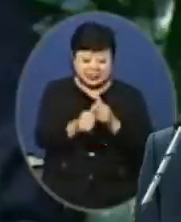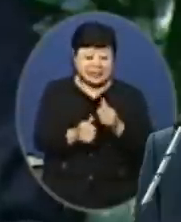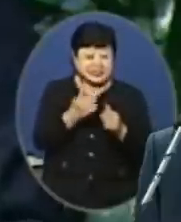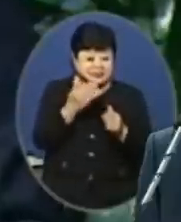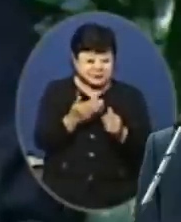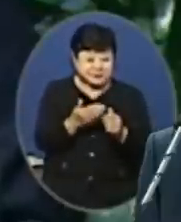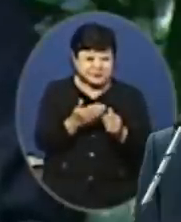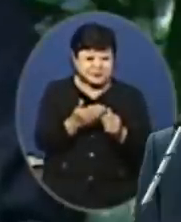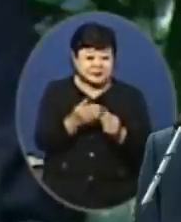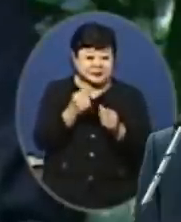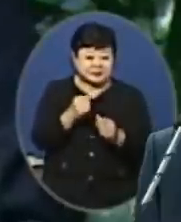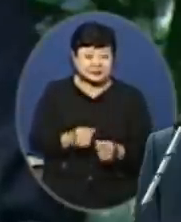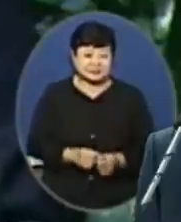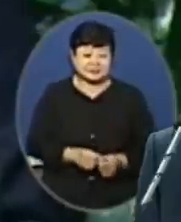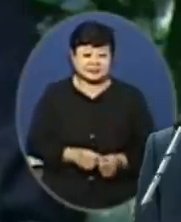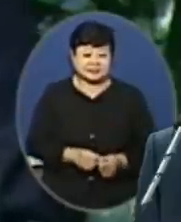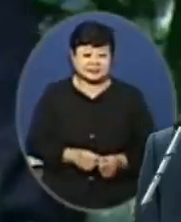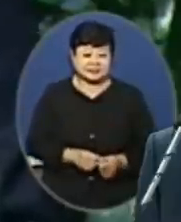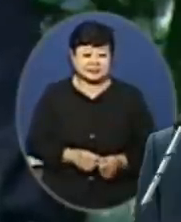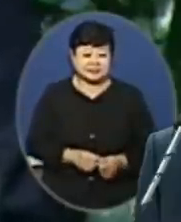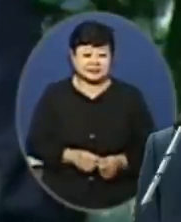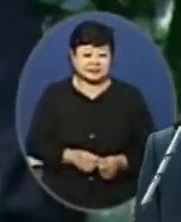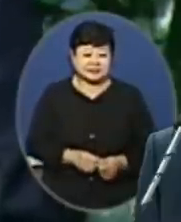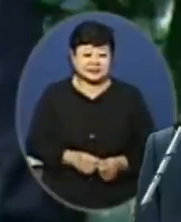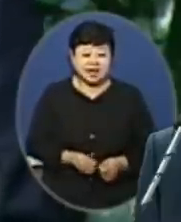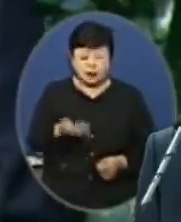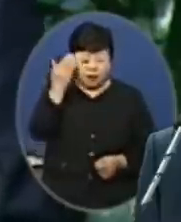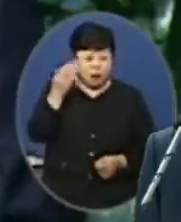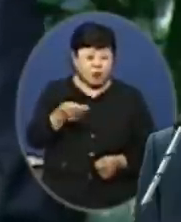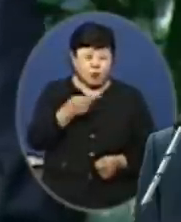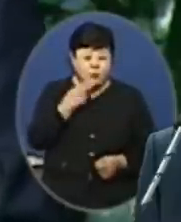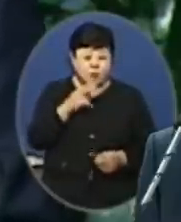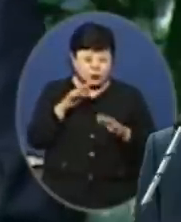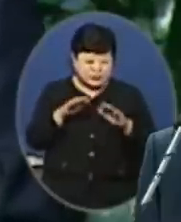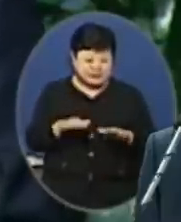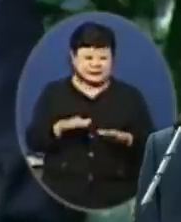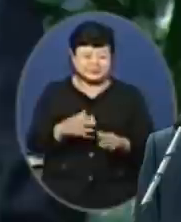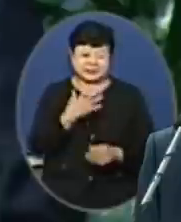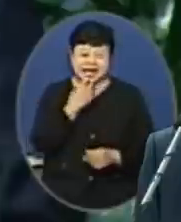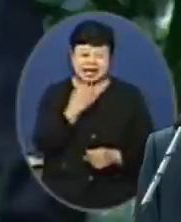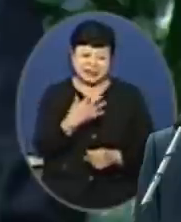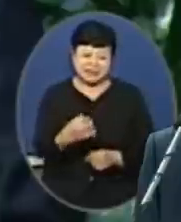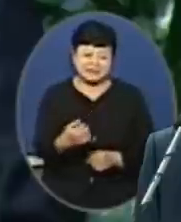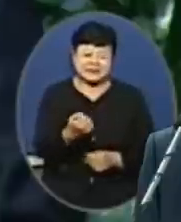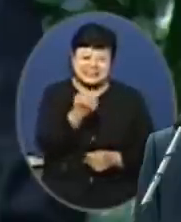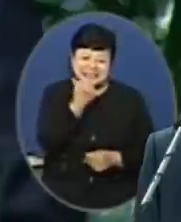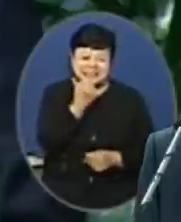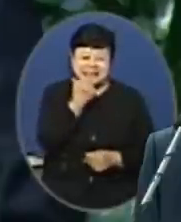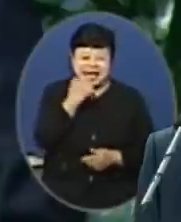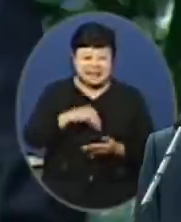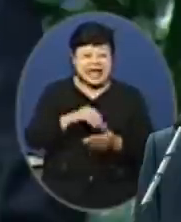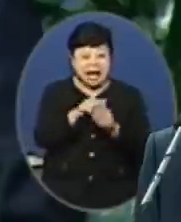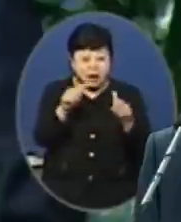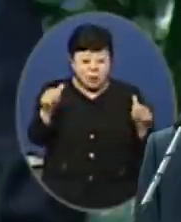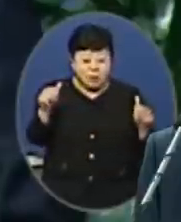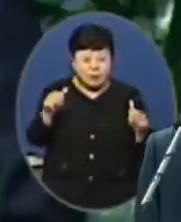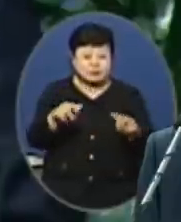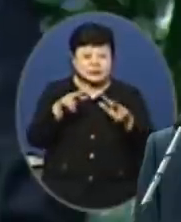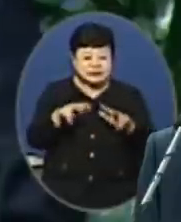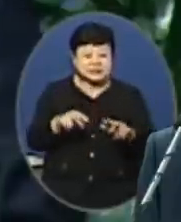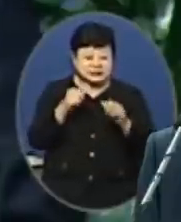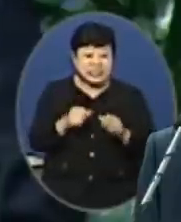하나님은 사라진 과거가 없기 때문에 언제나 현재의 일입니다. 아브라함, 이삭, 야곱 다